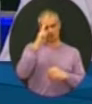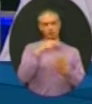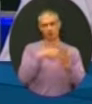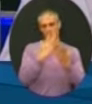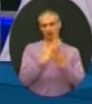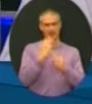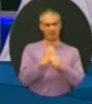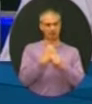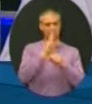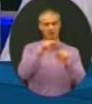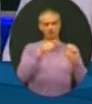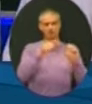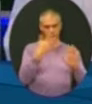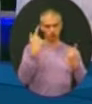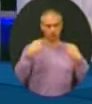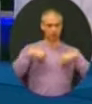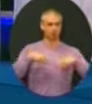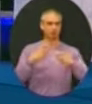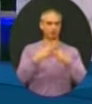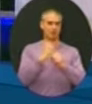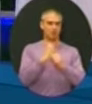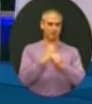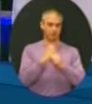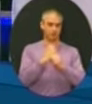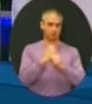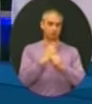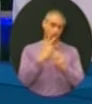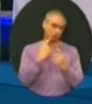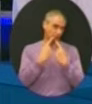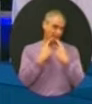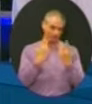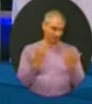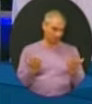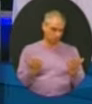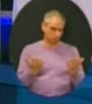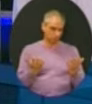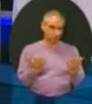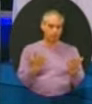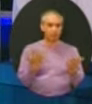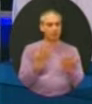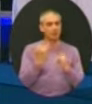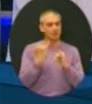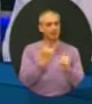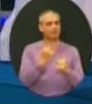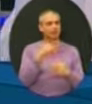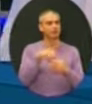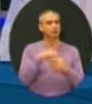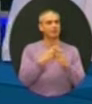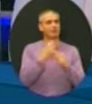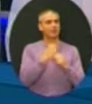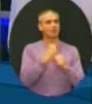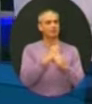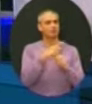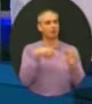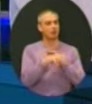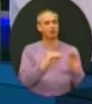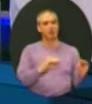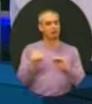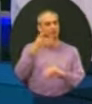עשית את זה ב-2006, כשהיית יושב מפלגת העבודה. למען הדיון אני אומר את זה. איך אתה תביא את הקולות של מפלגת העבודה שבאחו